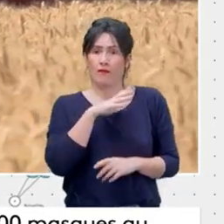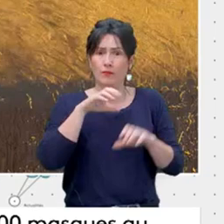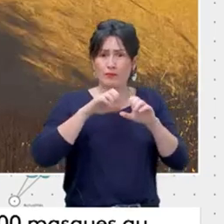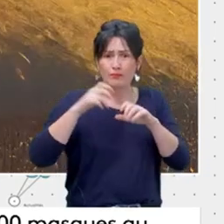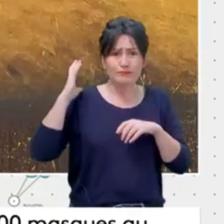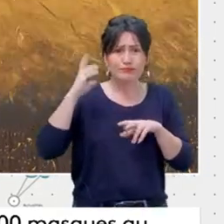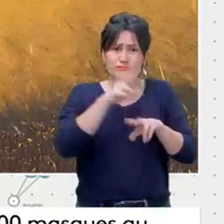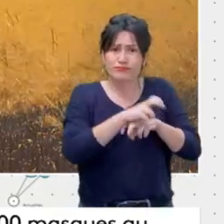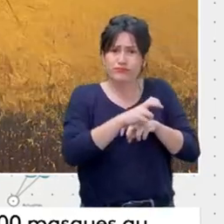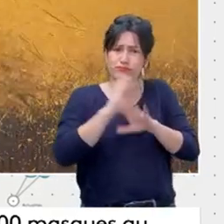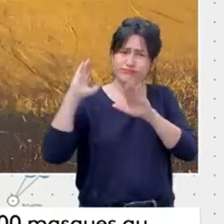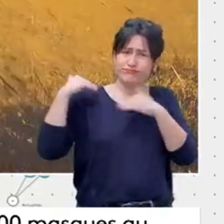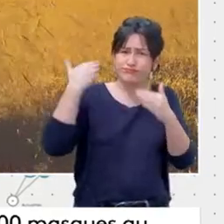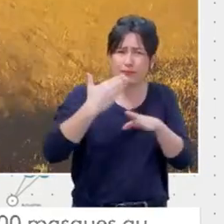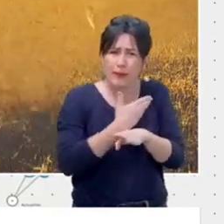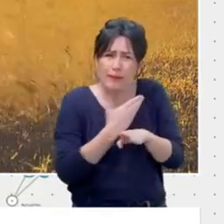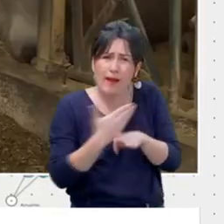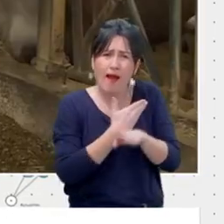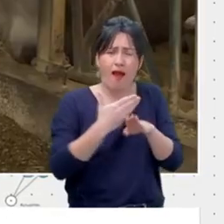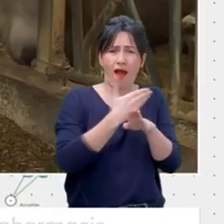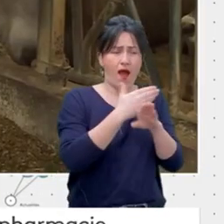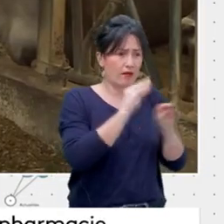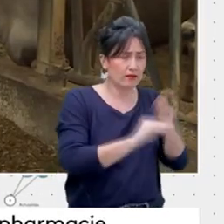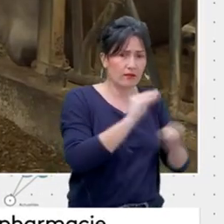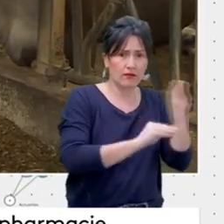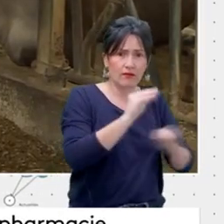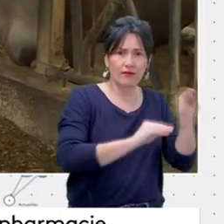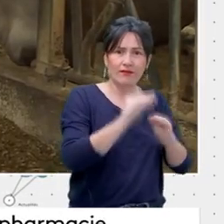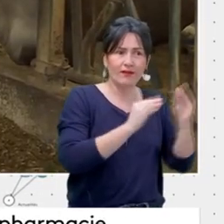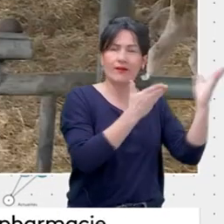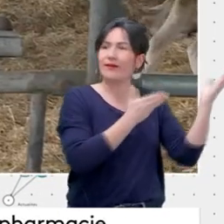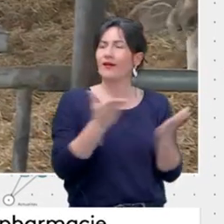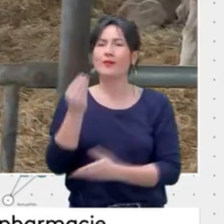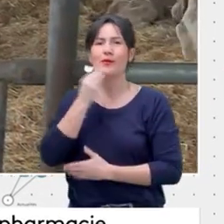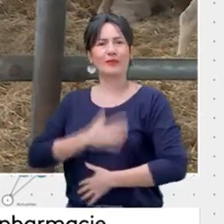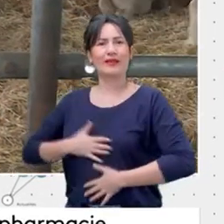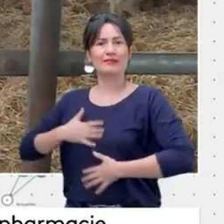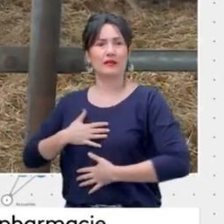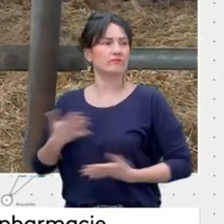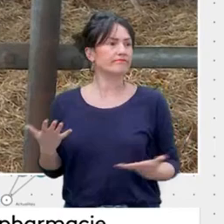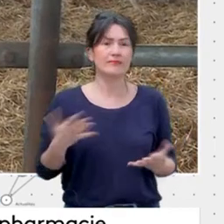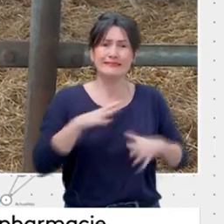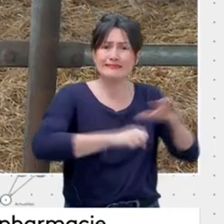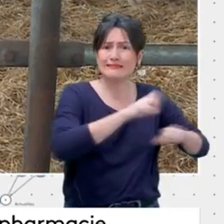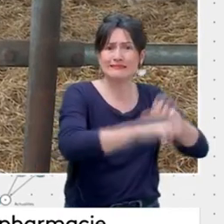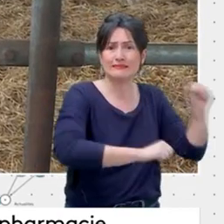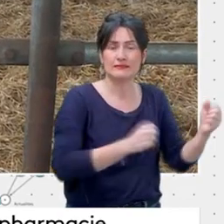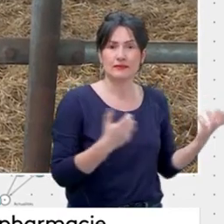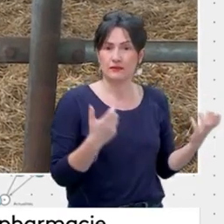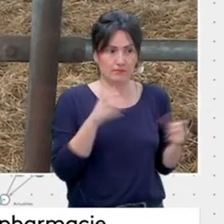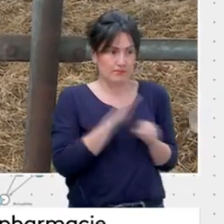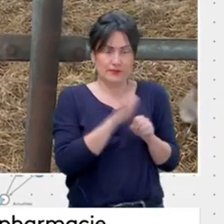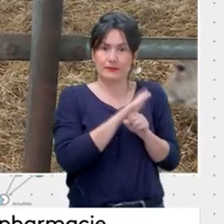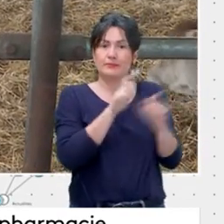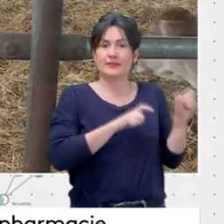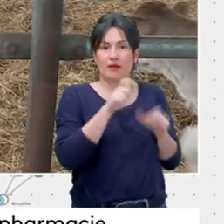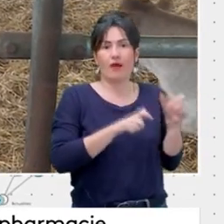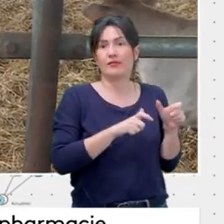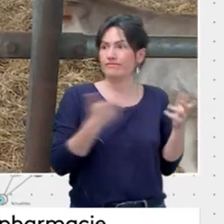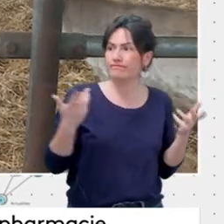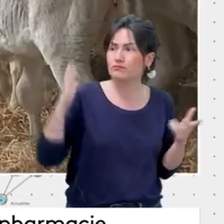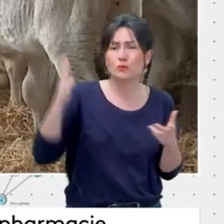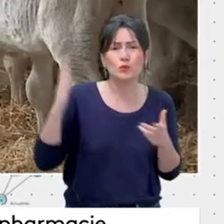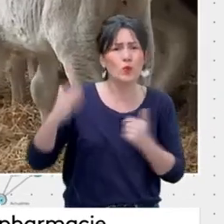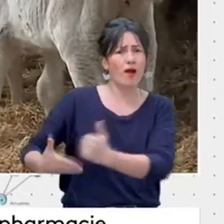depuis des mois, que les Français ont plaisir à avoir sur leur table. Mais cette année, pour arriver à les cueillir, puisque nous n'avons pas la main-d'œuvre qui vient d'habitude,